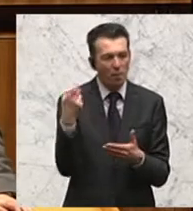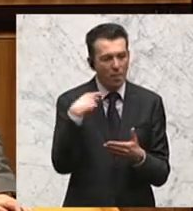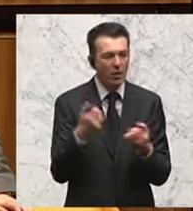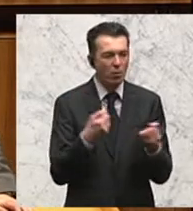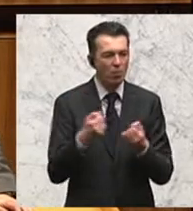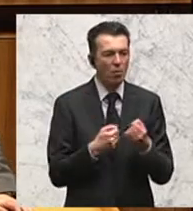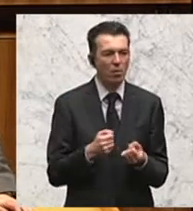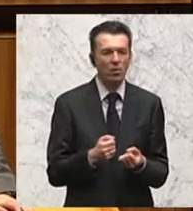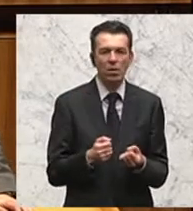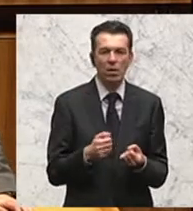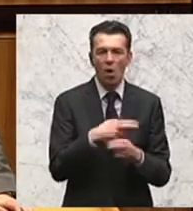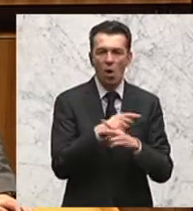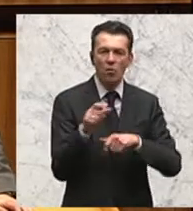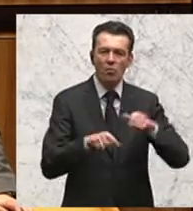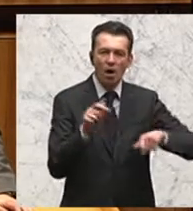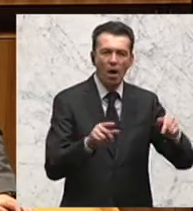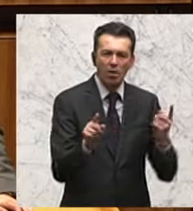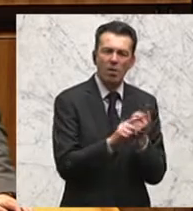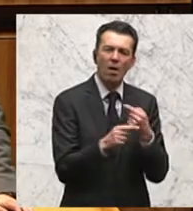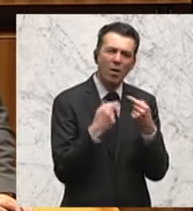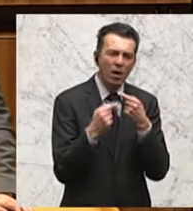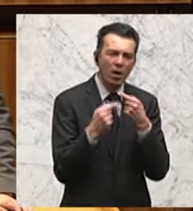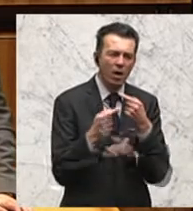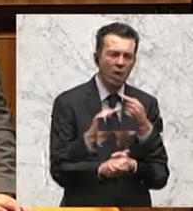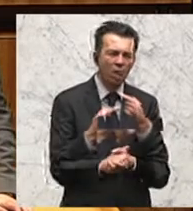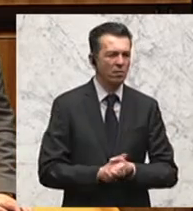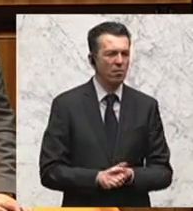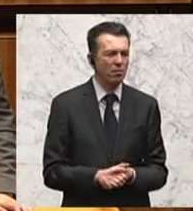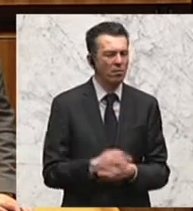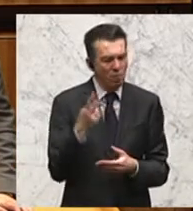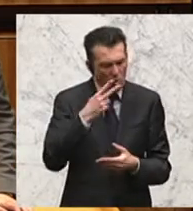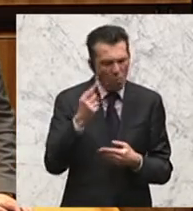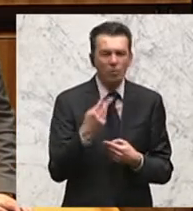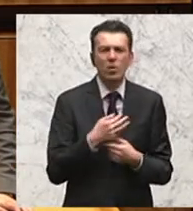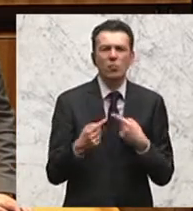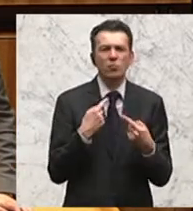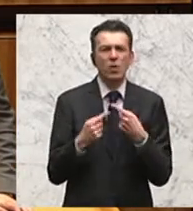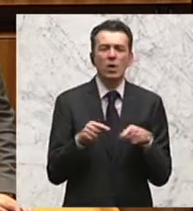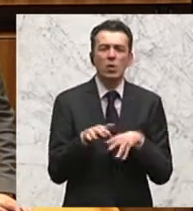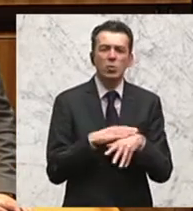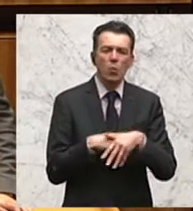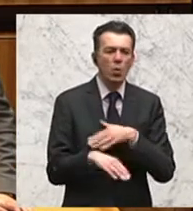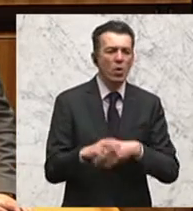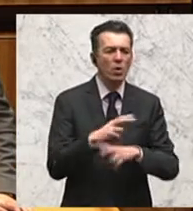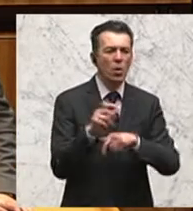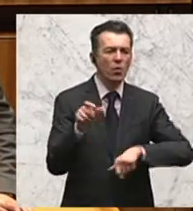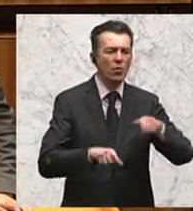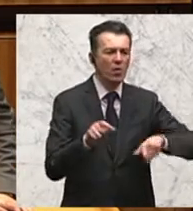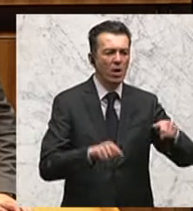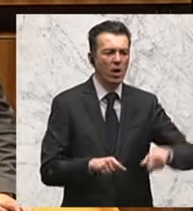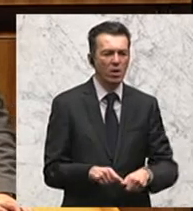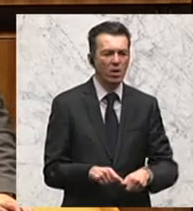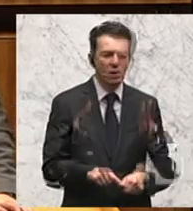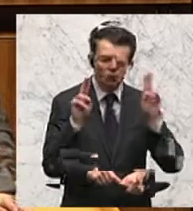Reden Sie doch mit den Österreicherinnen und Österreichern noch einmal vernünftig, dann werden Sie spüren, dass die Österreicher mit Ihnen Tacheles reden